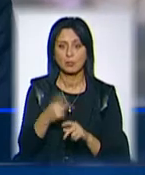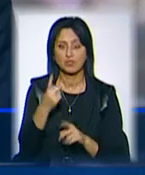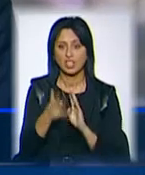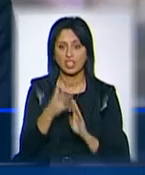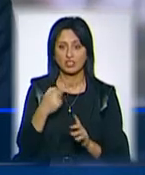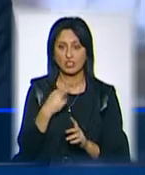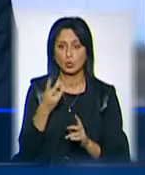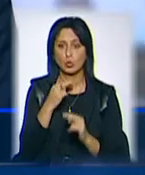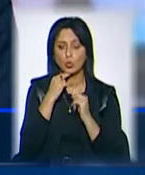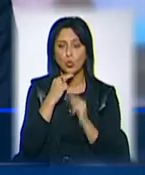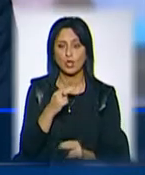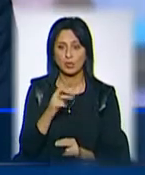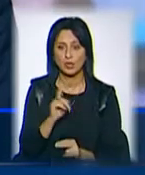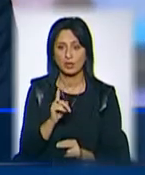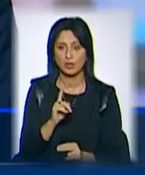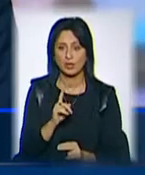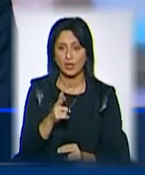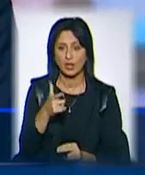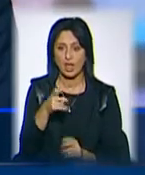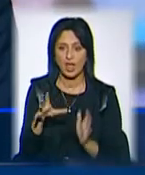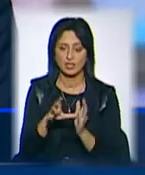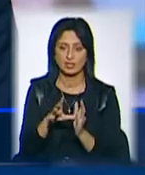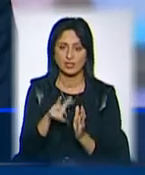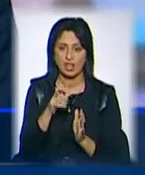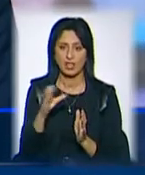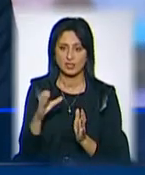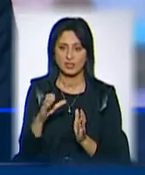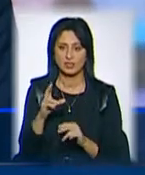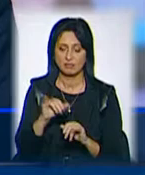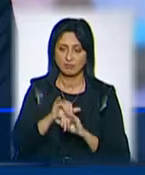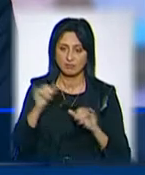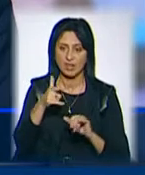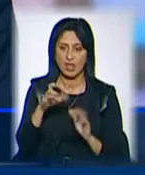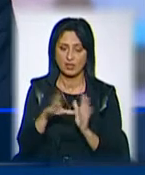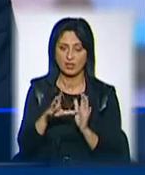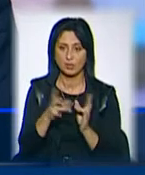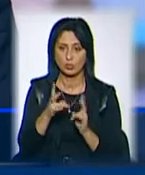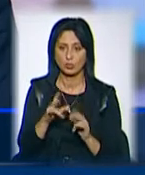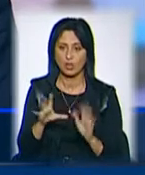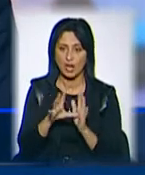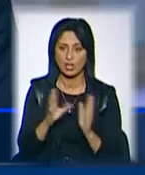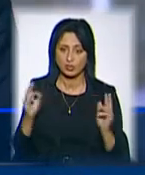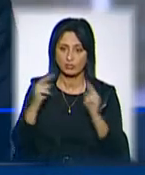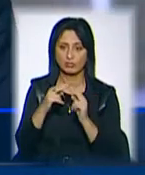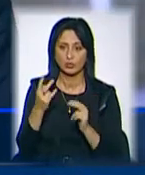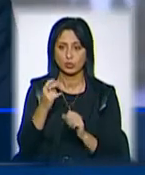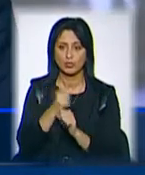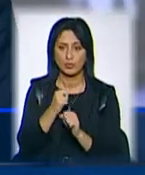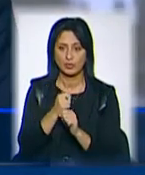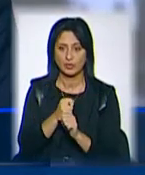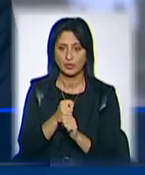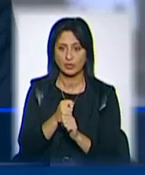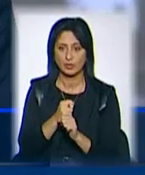პირველ რიგში ჩვენ ყურადღება უნდა მივაქციოთ ჰიდრორესურსებს, უნდა განვავითაროთ ჰიდრორესურსები, ელექტროსისტემა ამ კუთხით